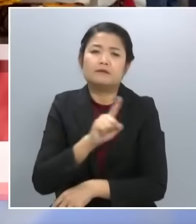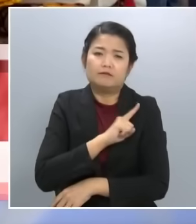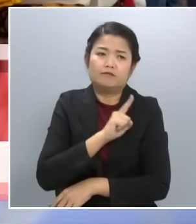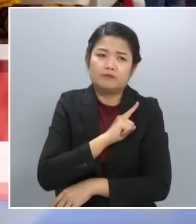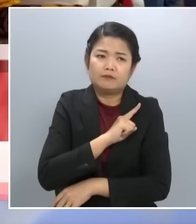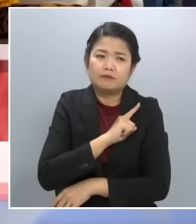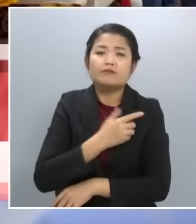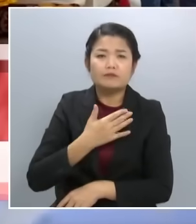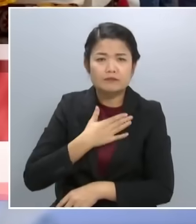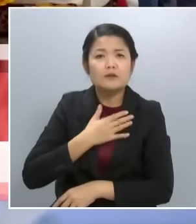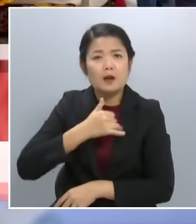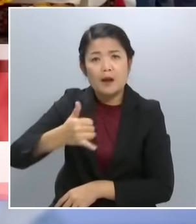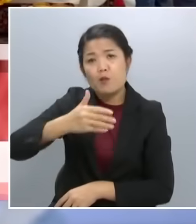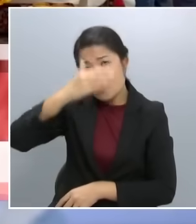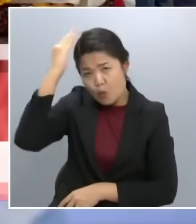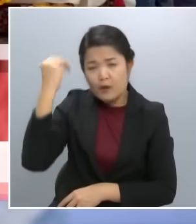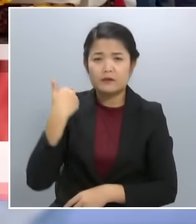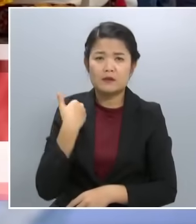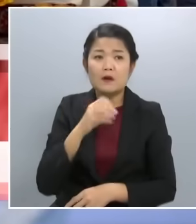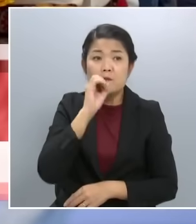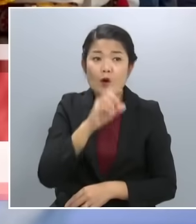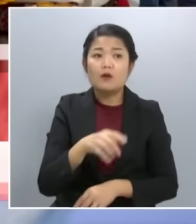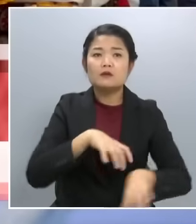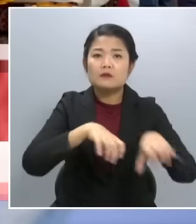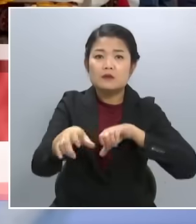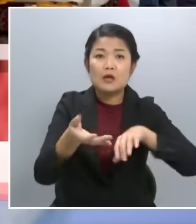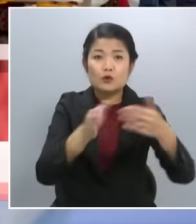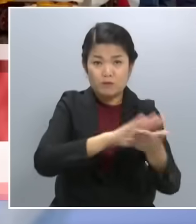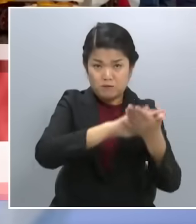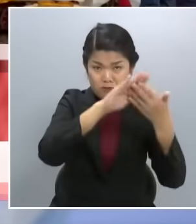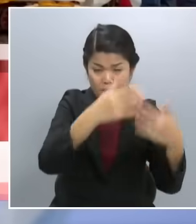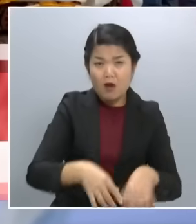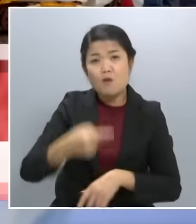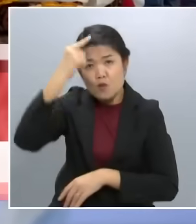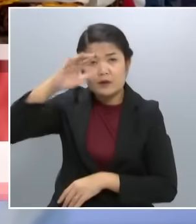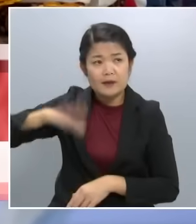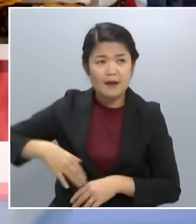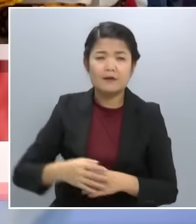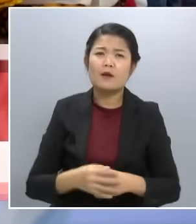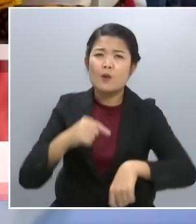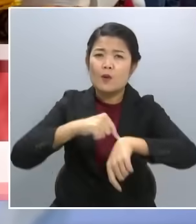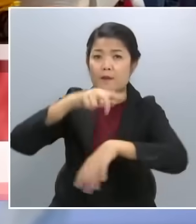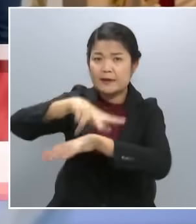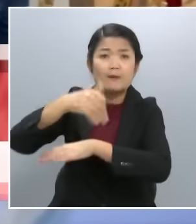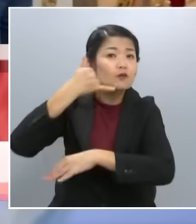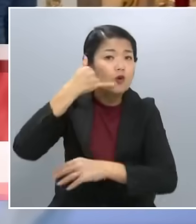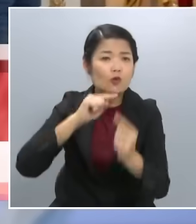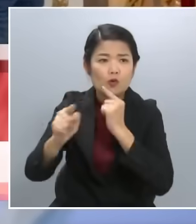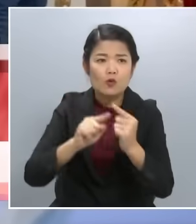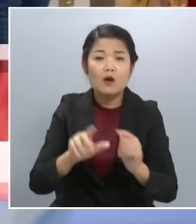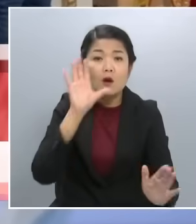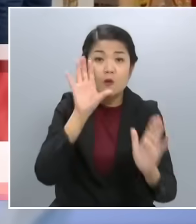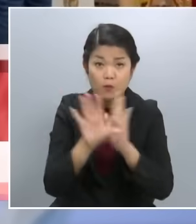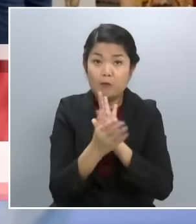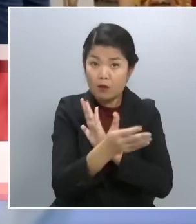จะบวชให้พี่แพรวหนูเลยบอกว่ารอให้เพงานพี่แพรวเสร็จก่อนแล้วค่อยบวชได้ไก่อนที่เขาจะหนีไปตอน 15:00นโทรมาหาหนูพี่ขอรูปหน่อยได้